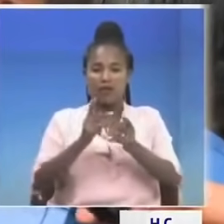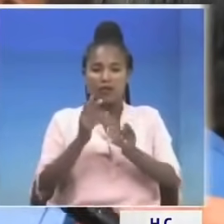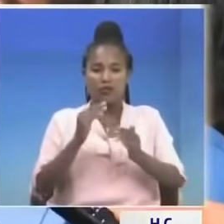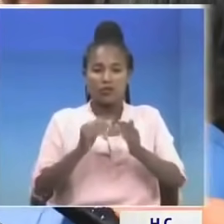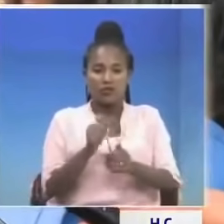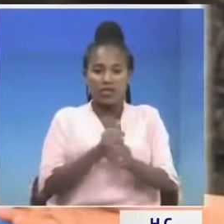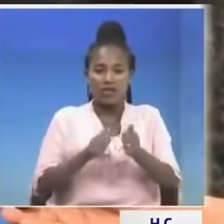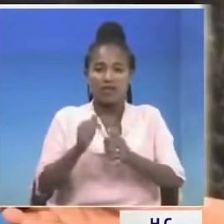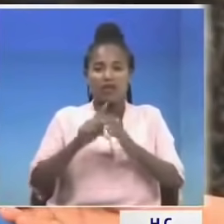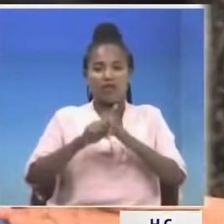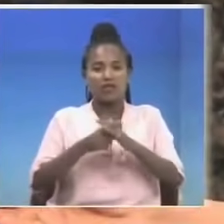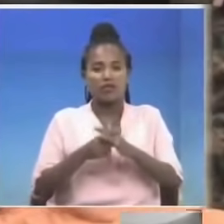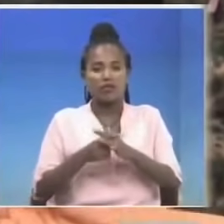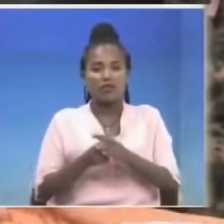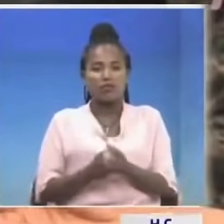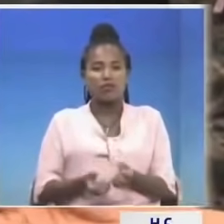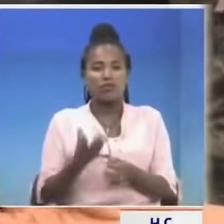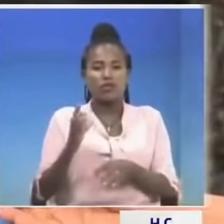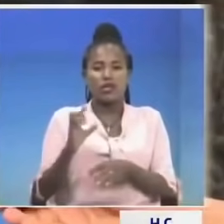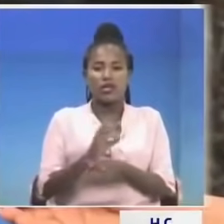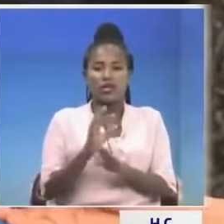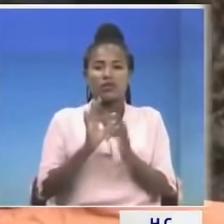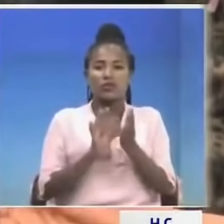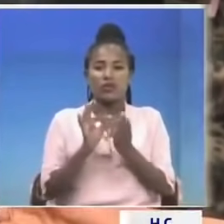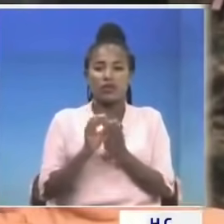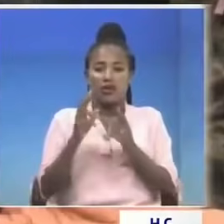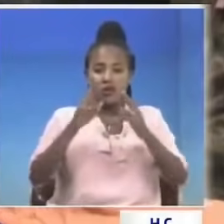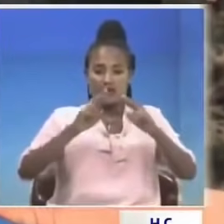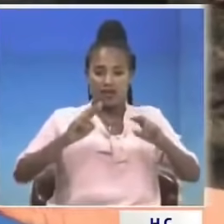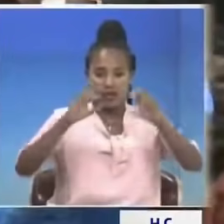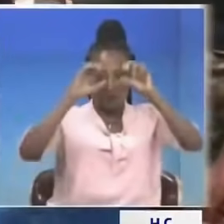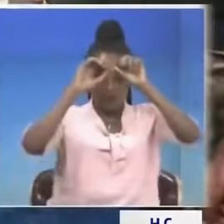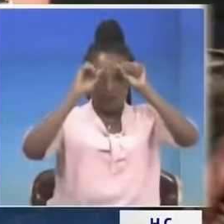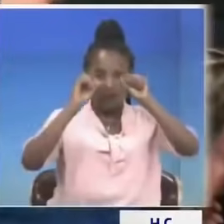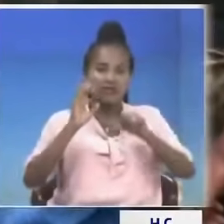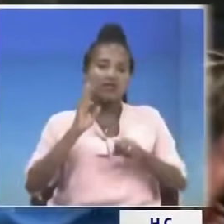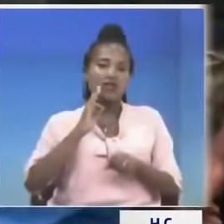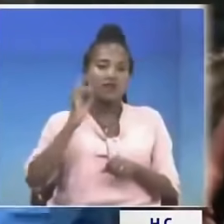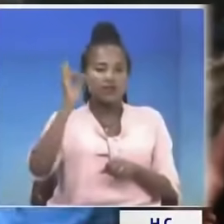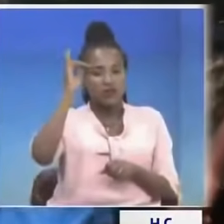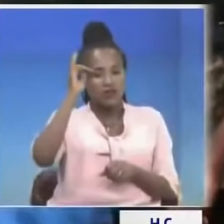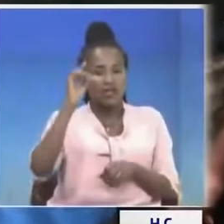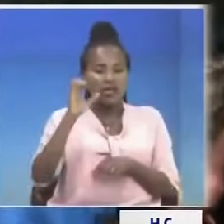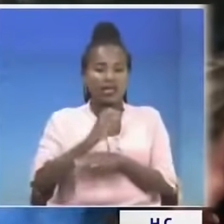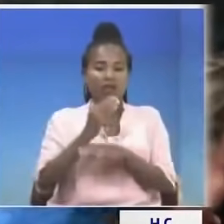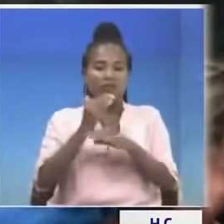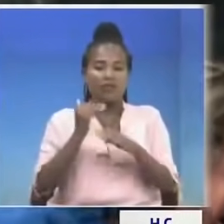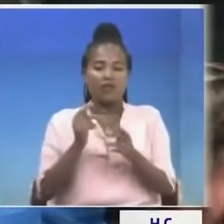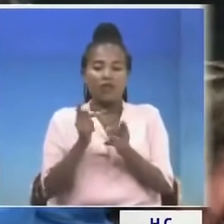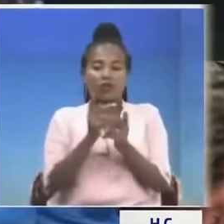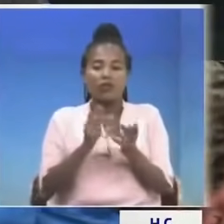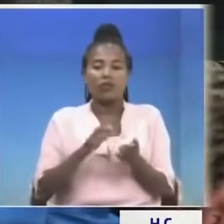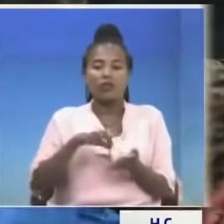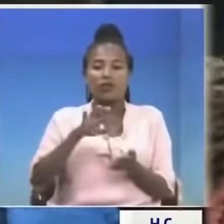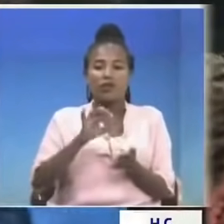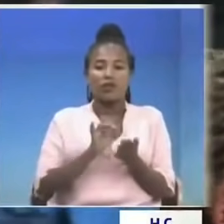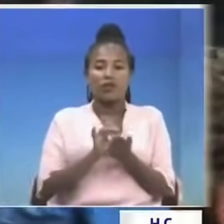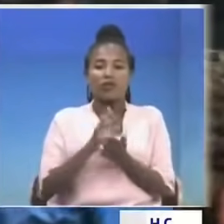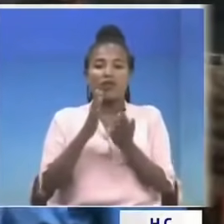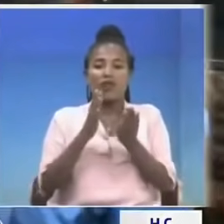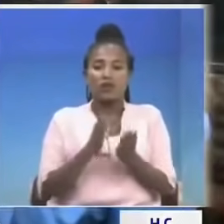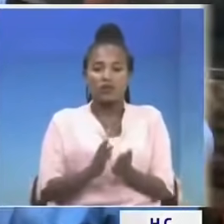ማሳለፍ ከጀመሩ አያሌ ቀናትን አስቆጥረዋል። የኢፌዴሪ ፕሬዝዳንት ሳህለወርቅ ዘውዴ ከቀናት በፊት በቦታው ተገኝተው